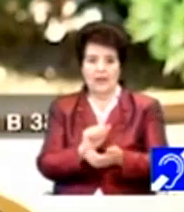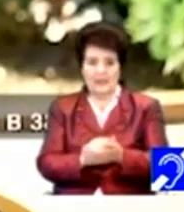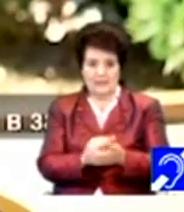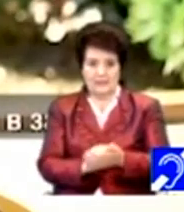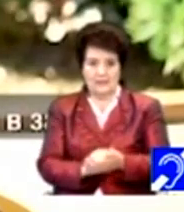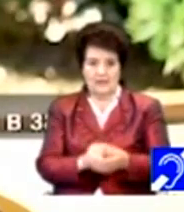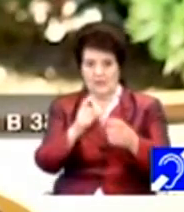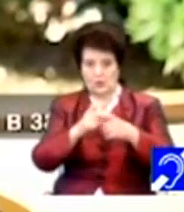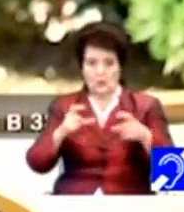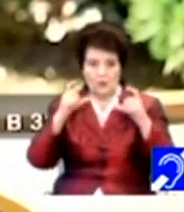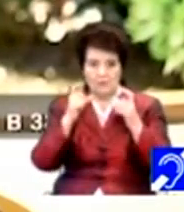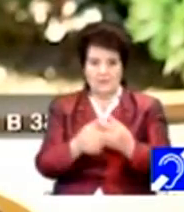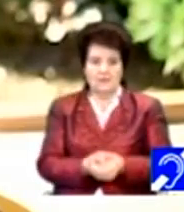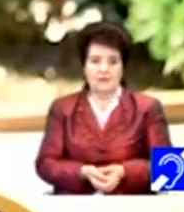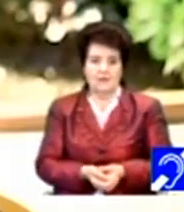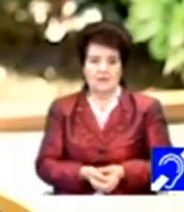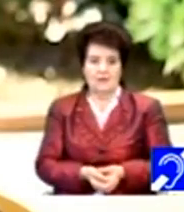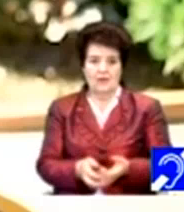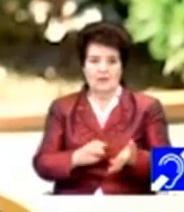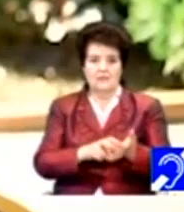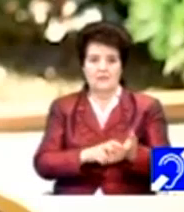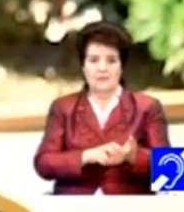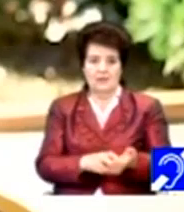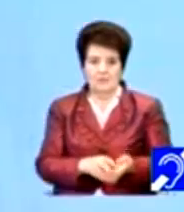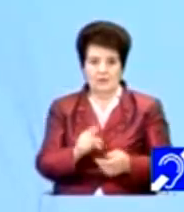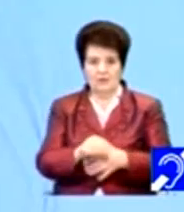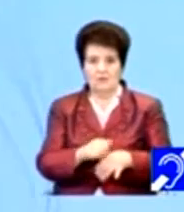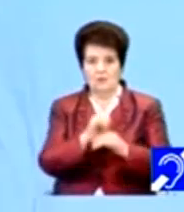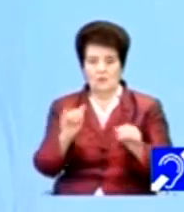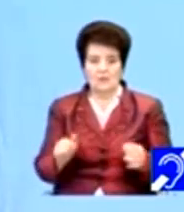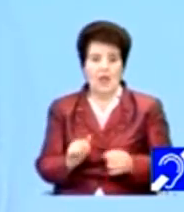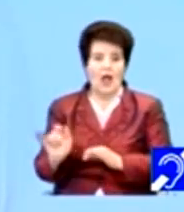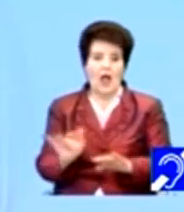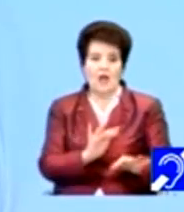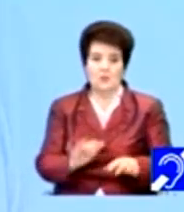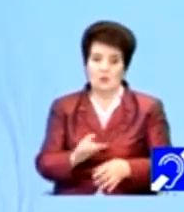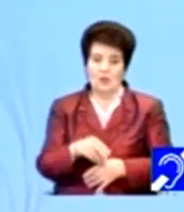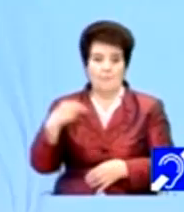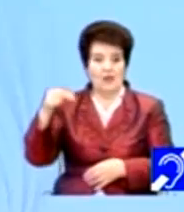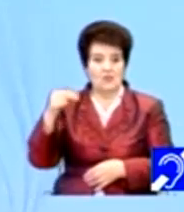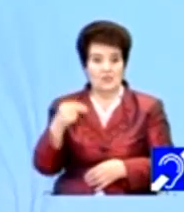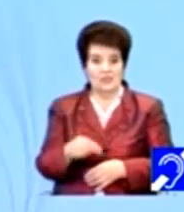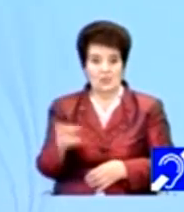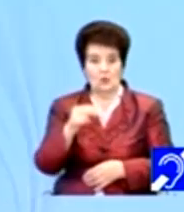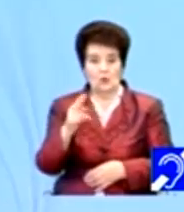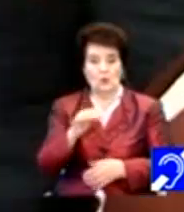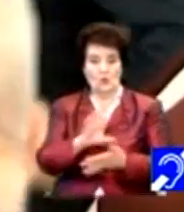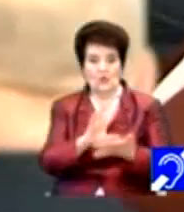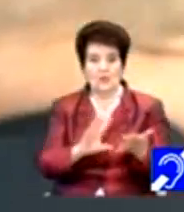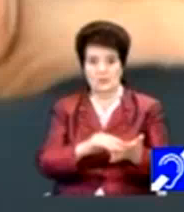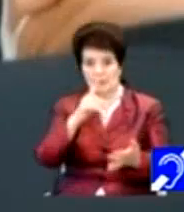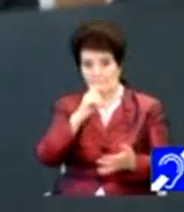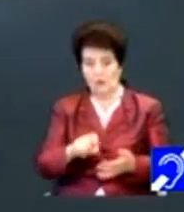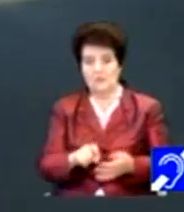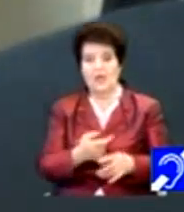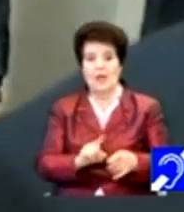numai microfonul și pune mască. Sistemii de microfon cu o să mă lipsească. Acțiunile președintelui Dodon par să fie un exemplu prost